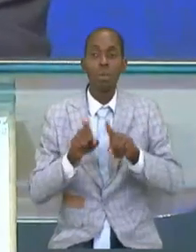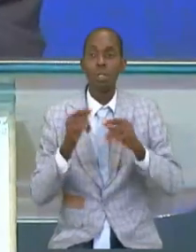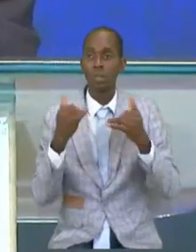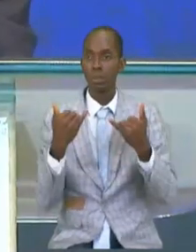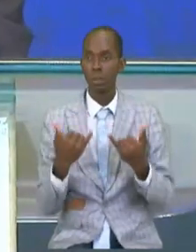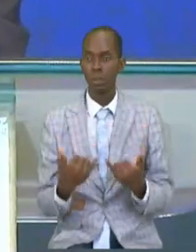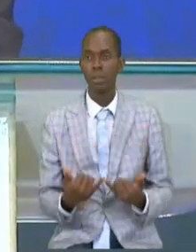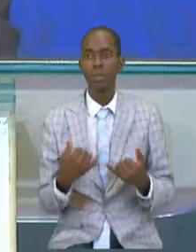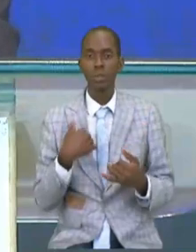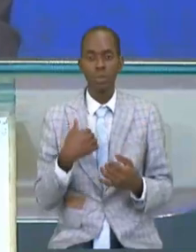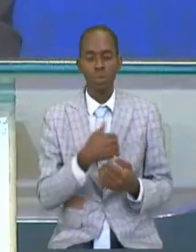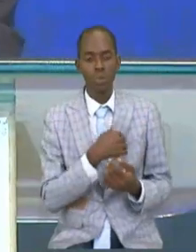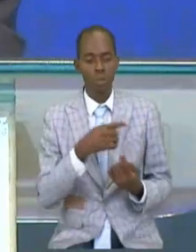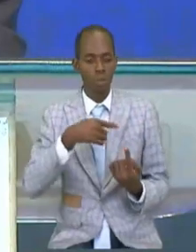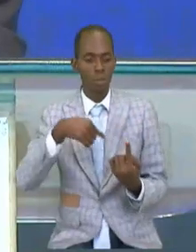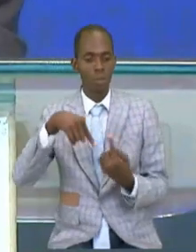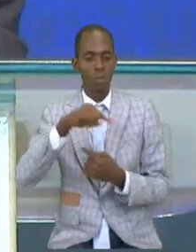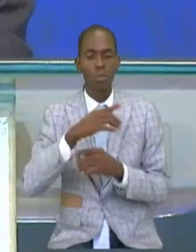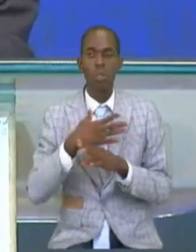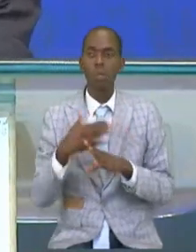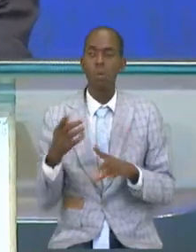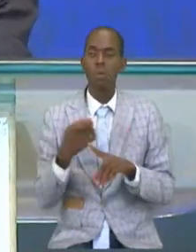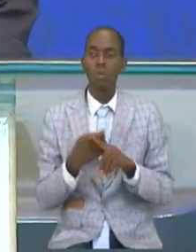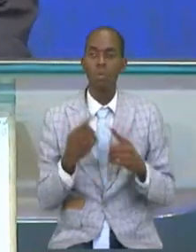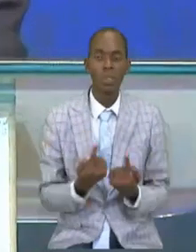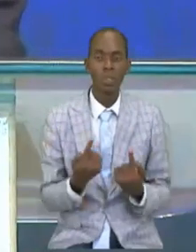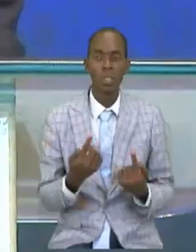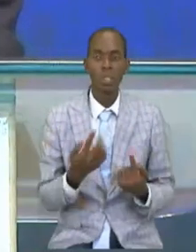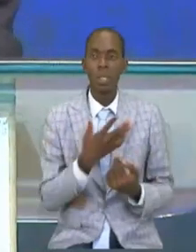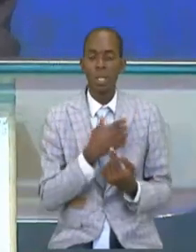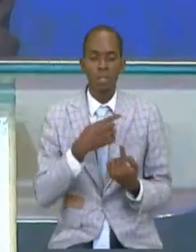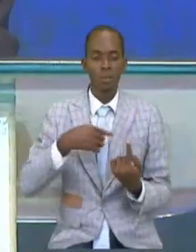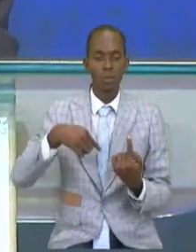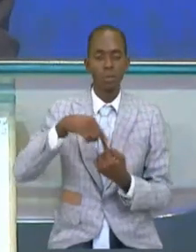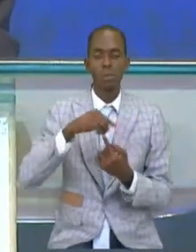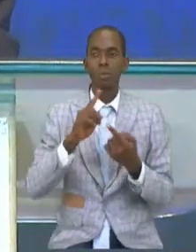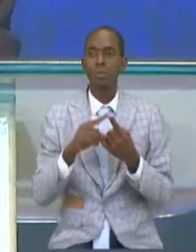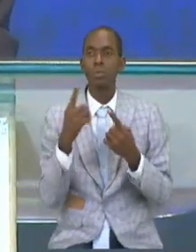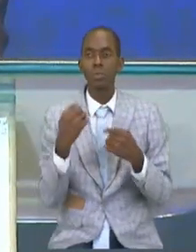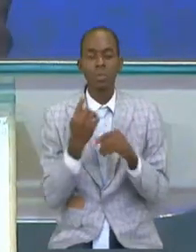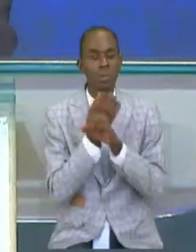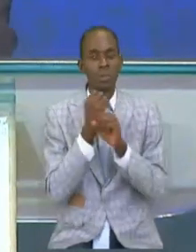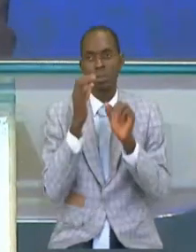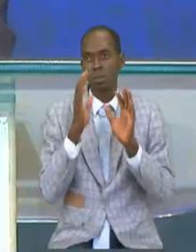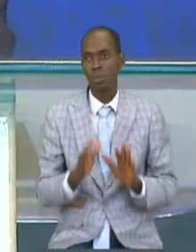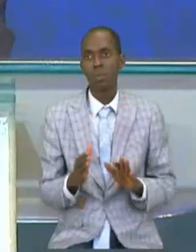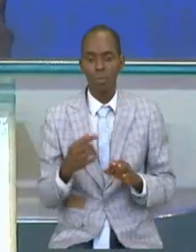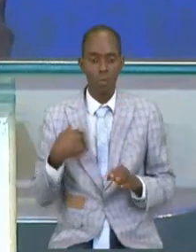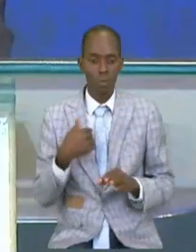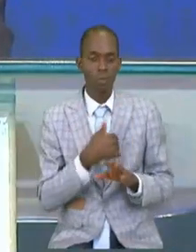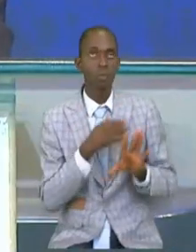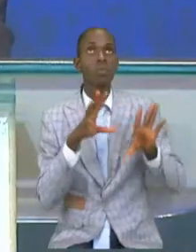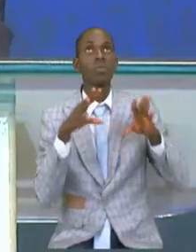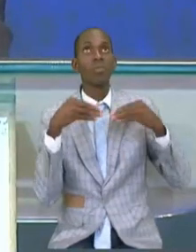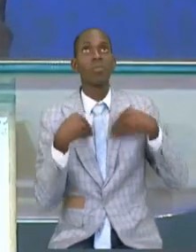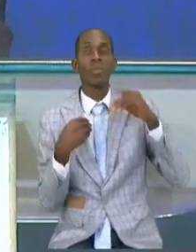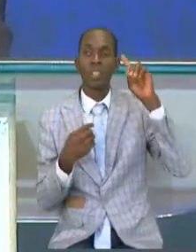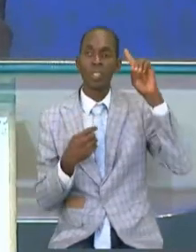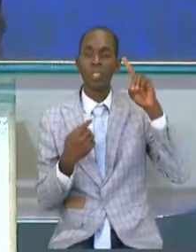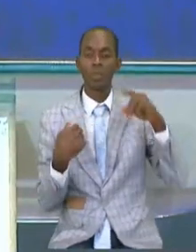maintenant, nous nous détournons du péché et nous nous tournons vers le Sauveur. Nous le